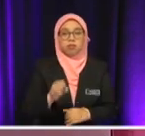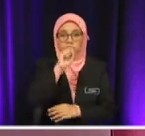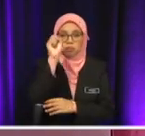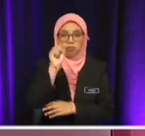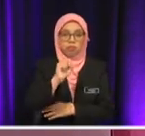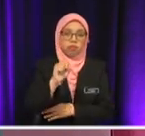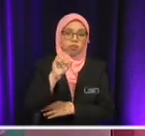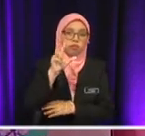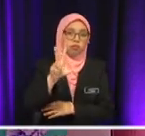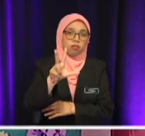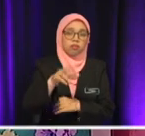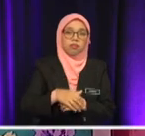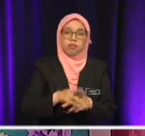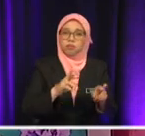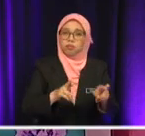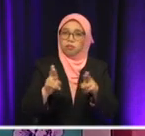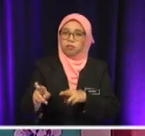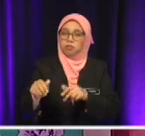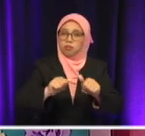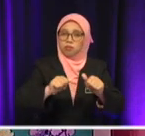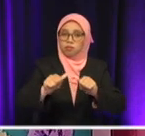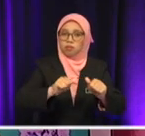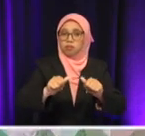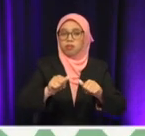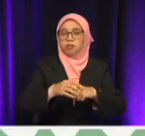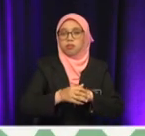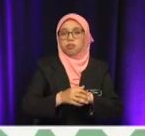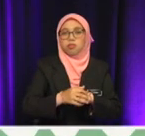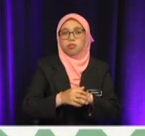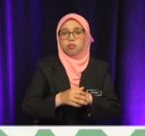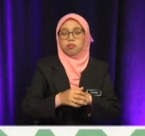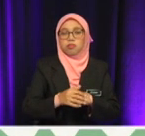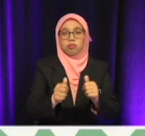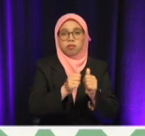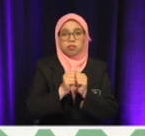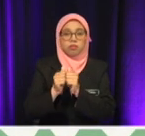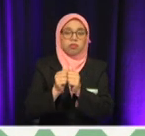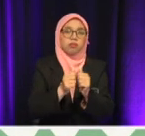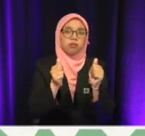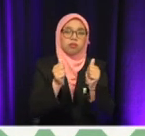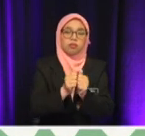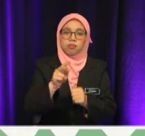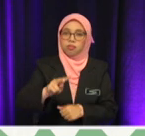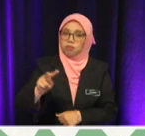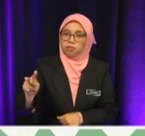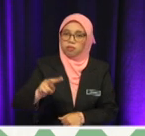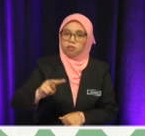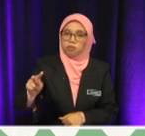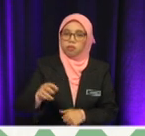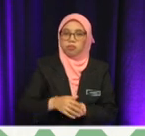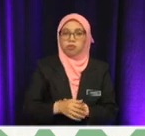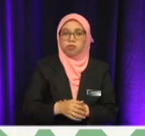ketiga, rancangkan aktiviti permainan perkusi itu bersama dengan kanak-kanak. Murid-murid, ada